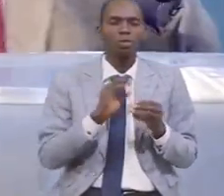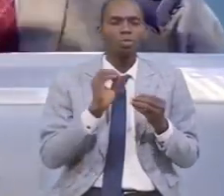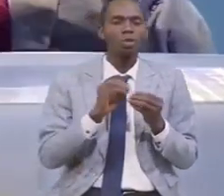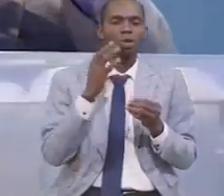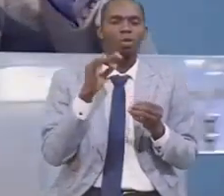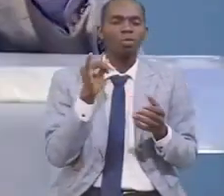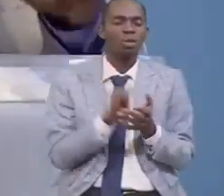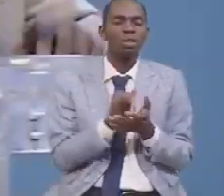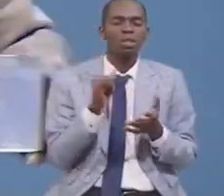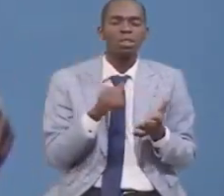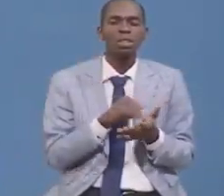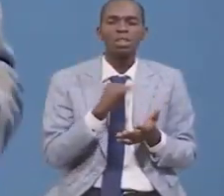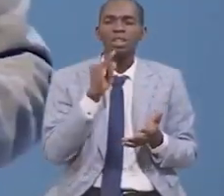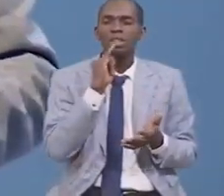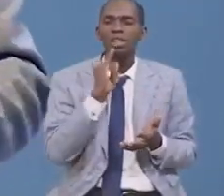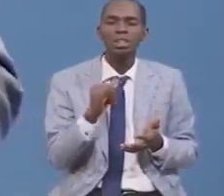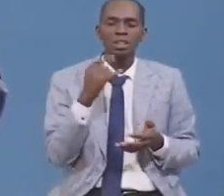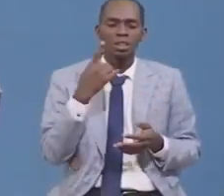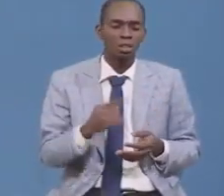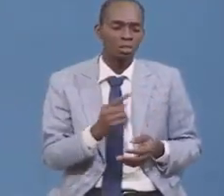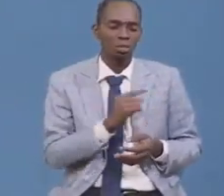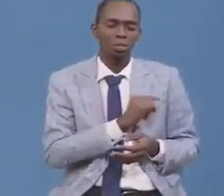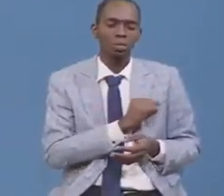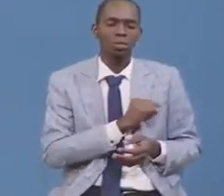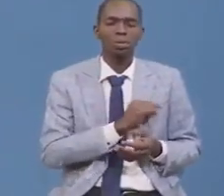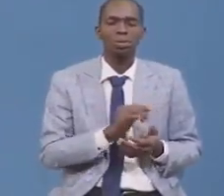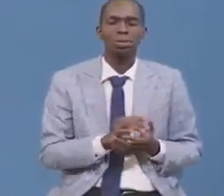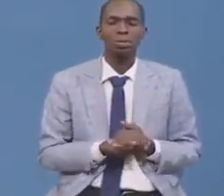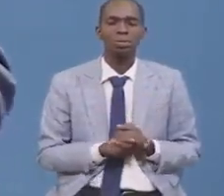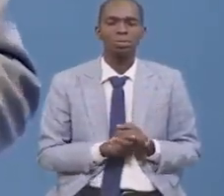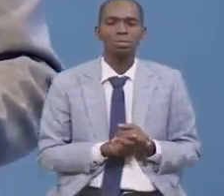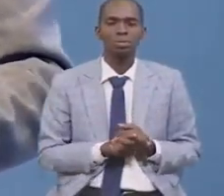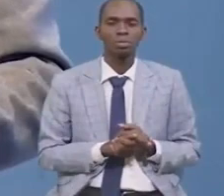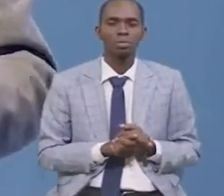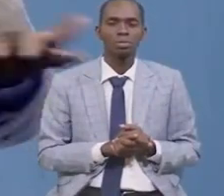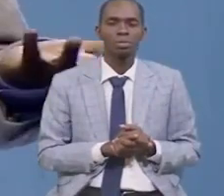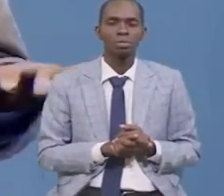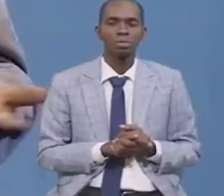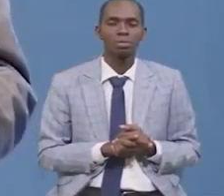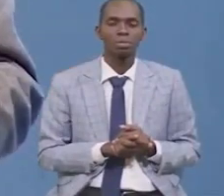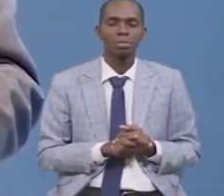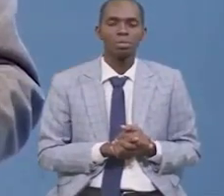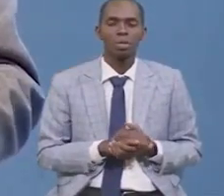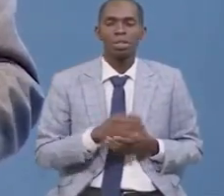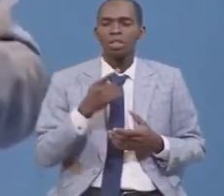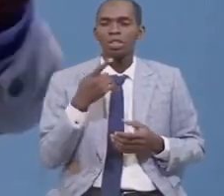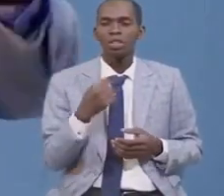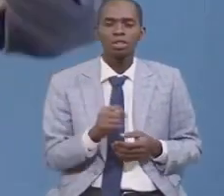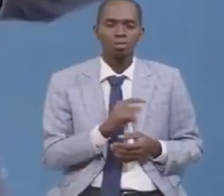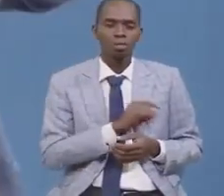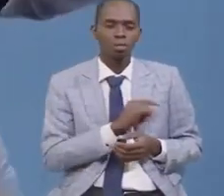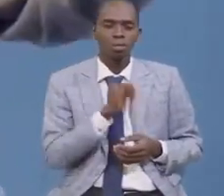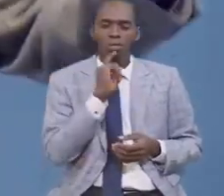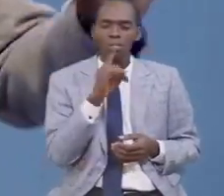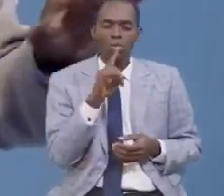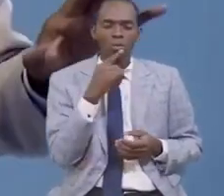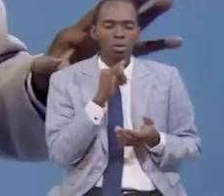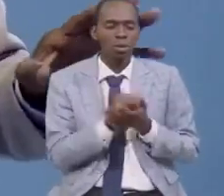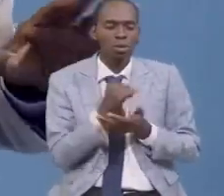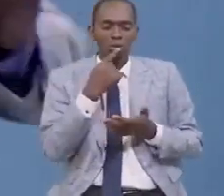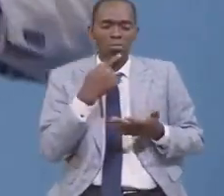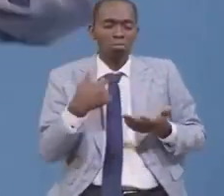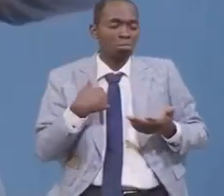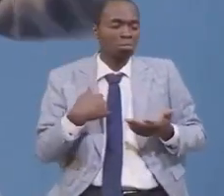the conscience మీ మనస్సాక్షి ఎలా ఉంటుందో మీరు మరీ ఎక్కువ ఆ రీతిగా ఉంటారు the conscience the one that says okay I'll not talk to